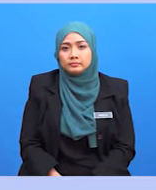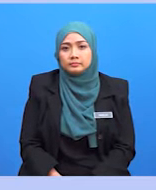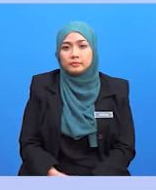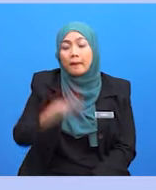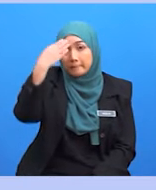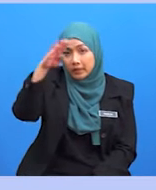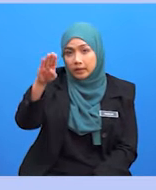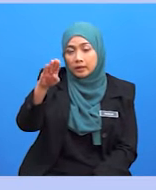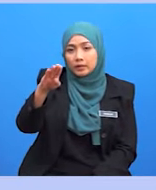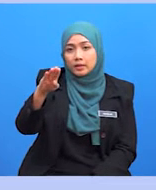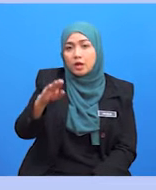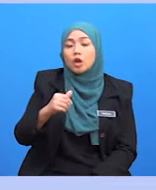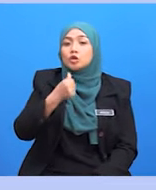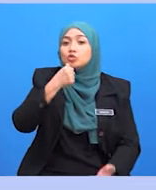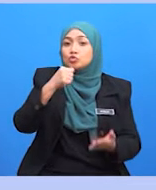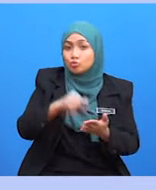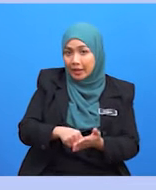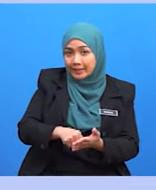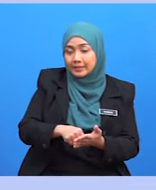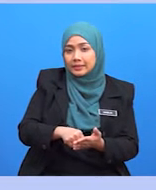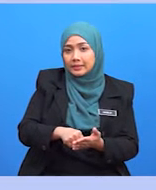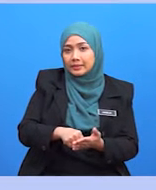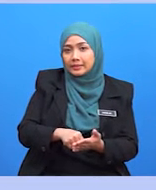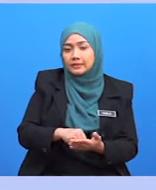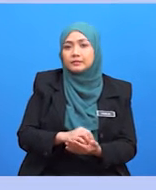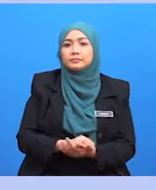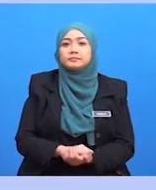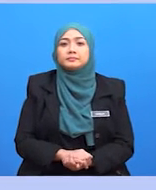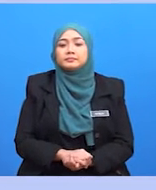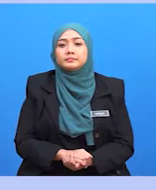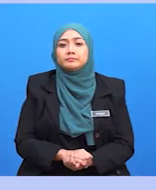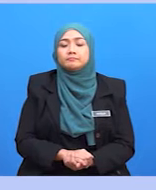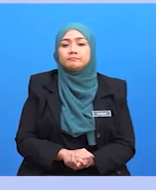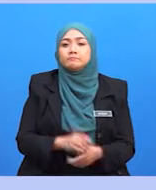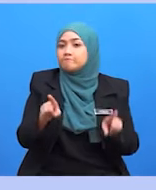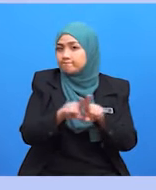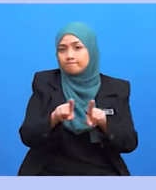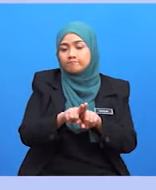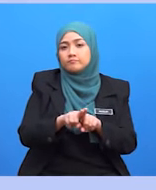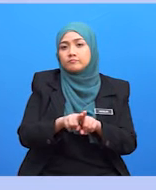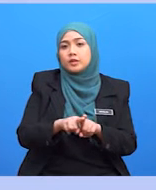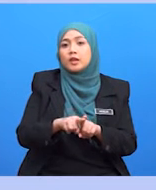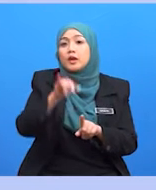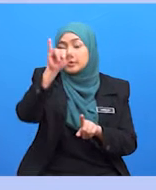bagi kepala surat rasmi berwarna hitam dan putih ciri-cirinya adalah seperti berikut